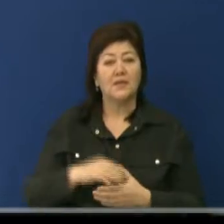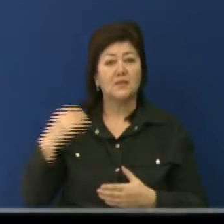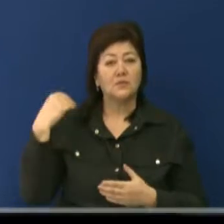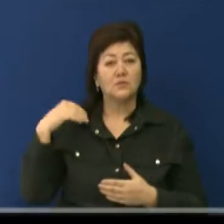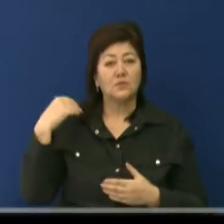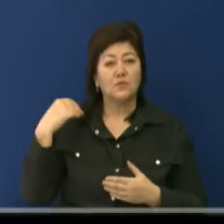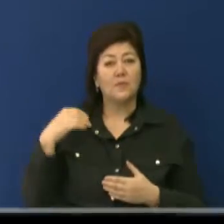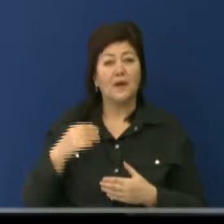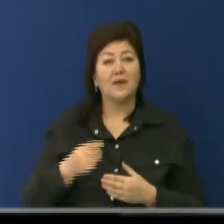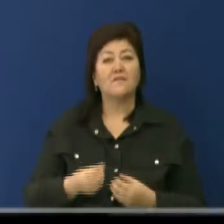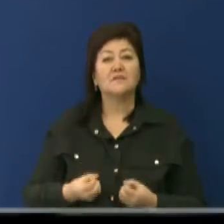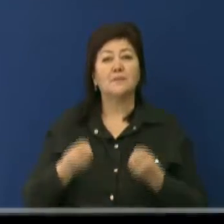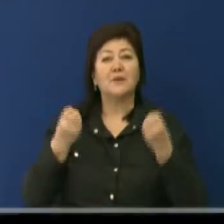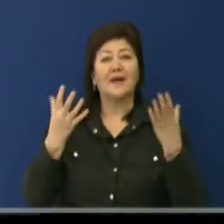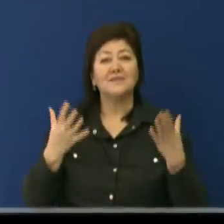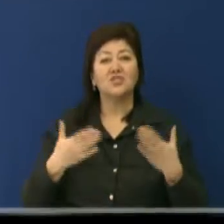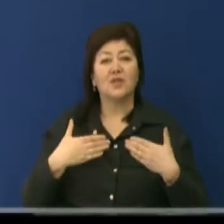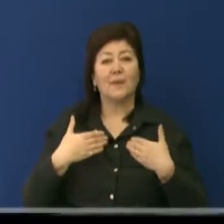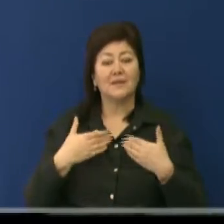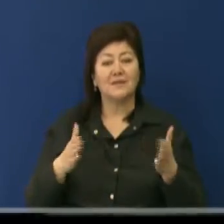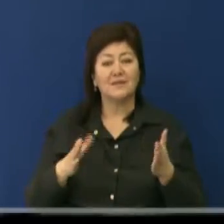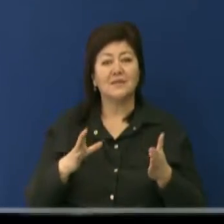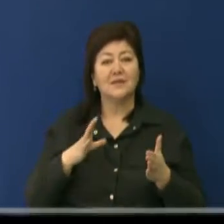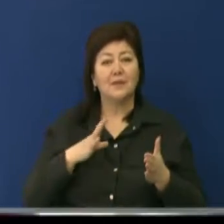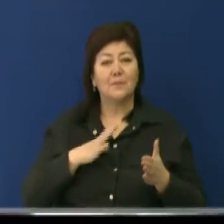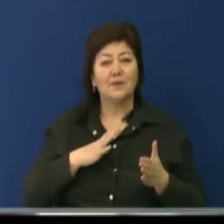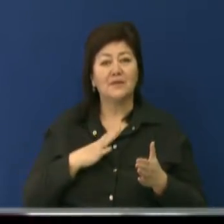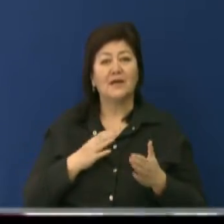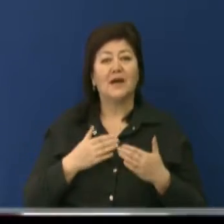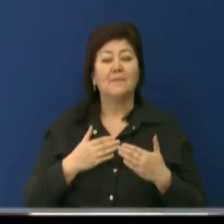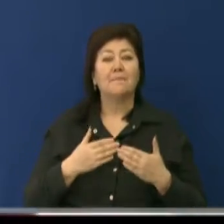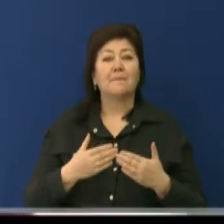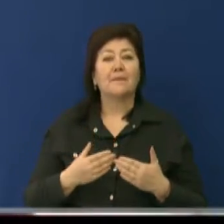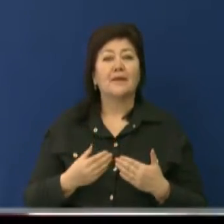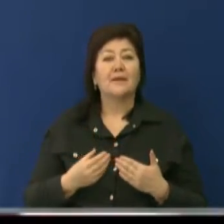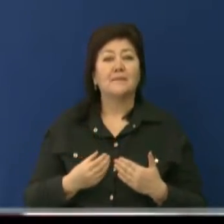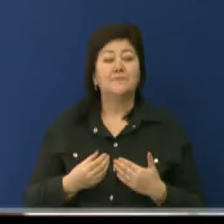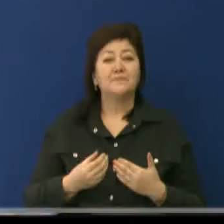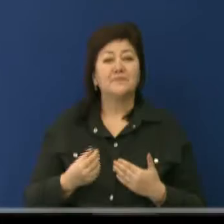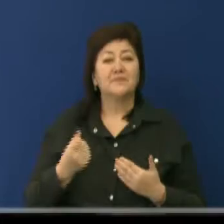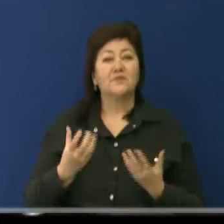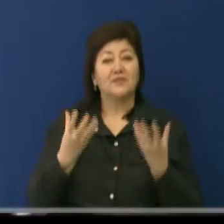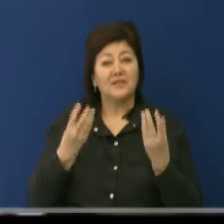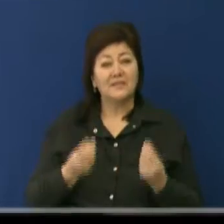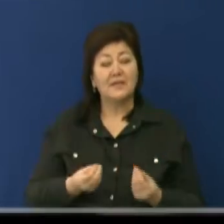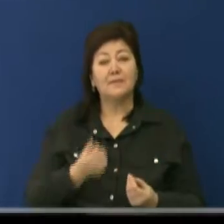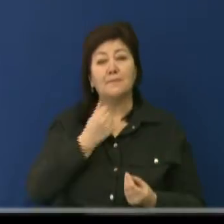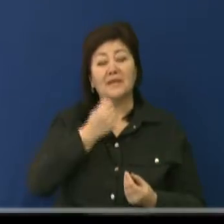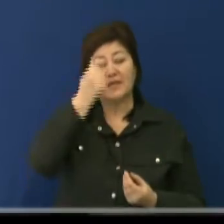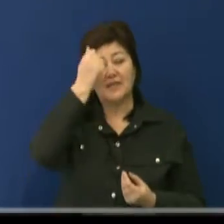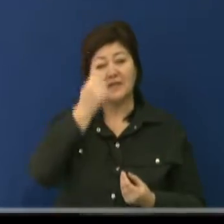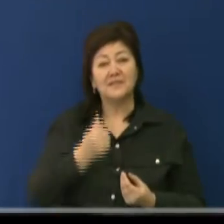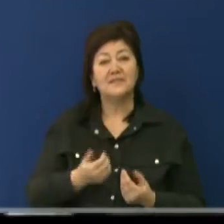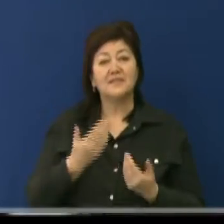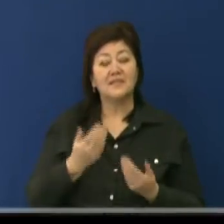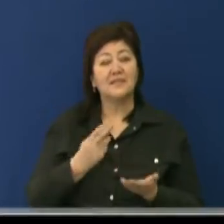Назарбаев салтанатты рәсімге өзі қатысты. Бірлік пен тұтастық қазіргі Қазақстанның басты байлығы. Алғыс айту күні бүгінде бейбітшілік пен келісімде